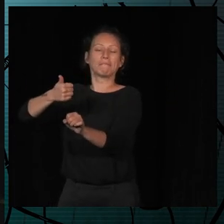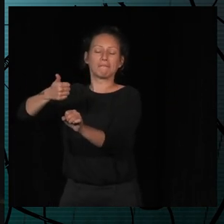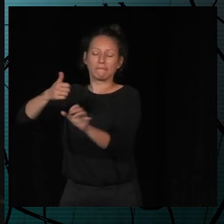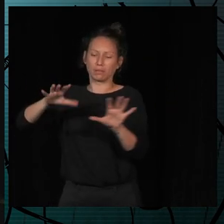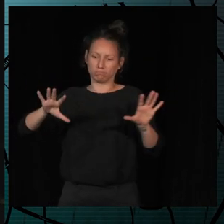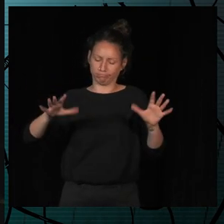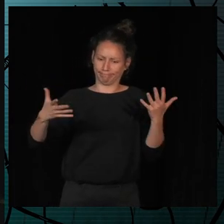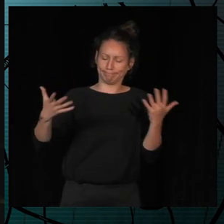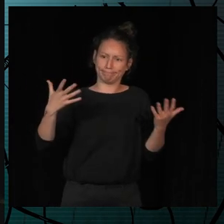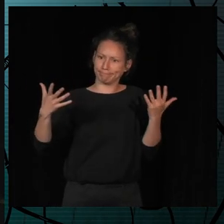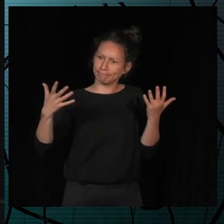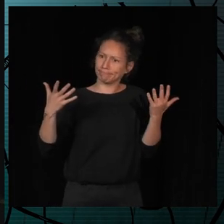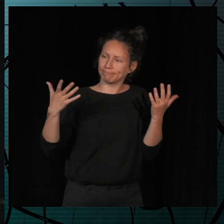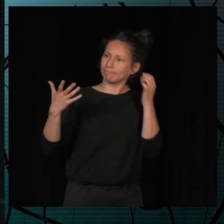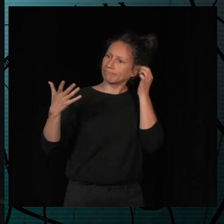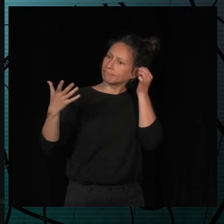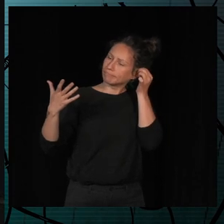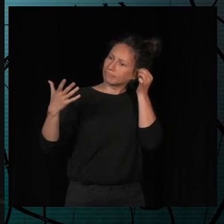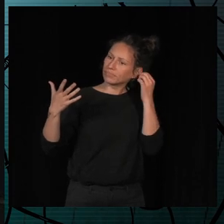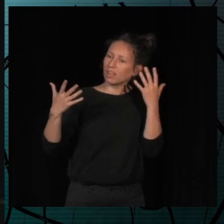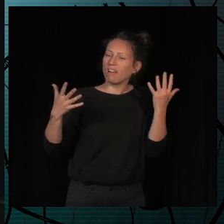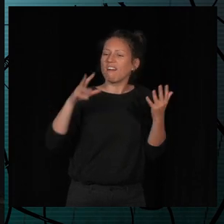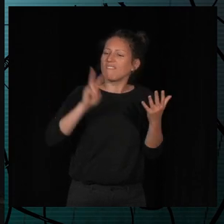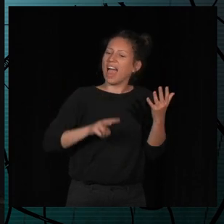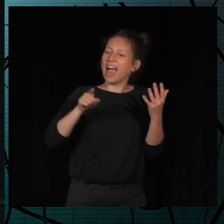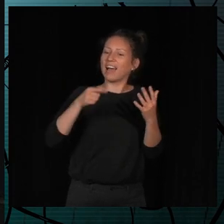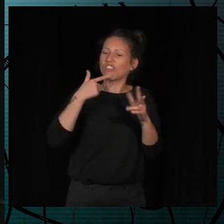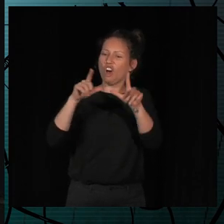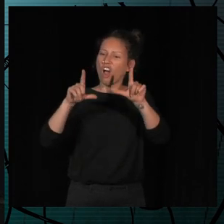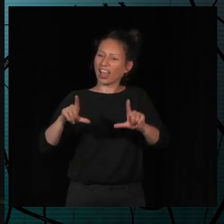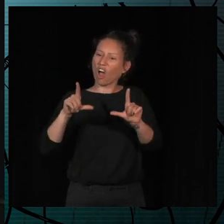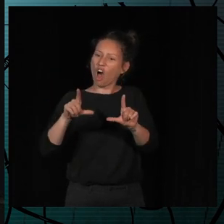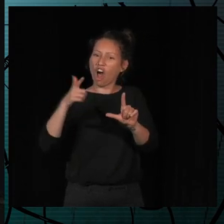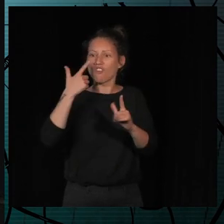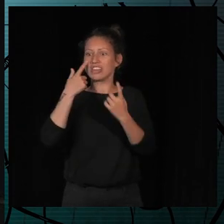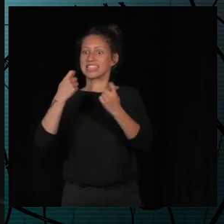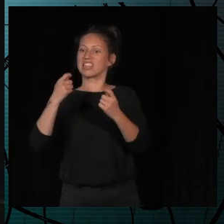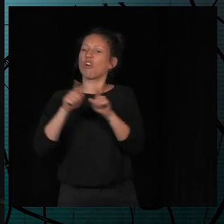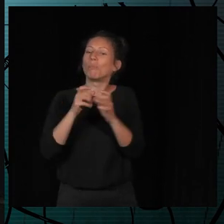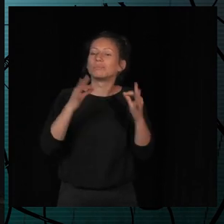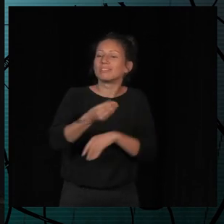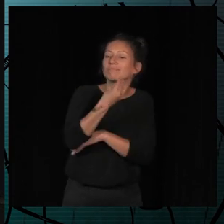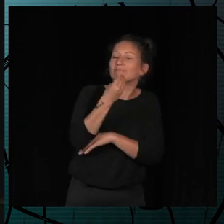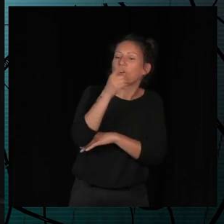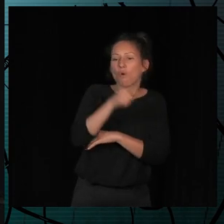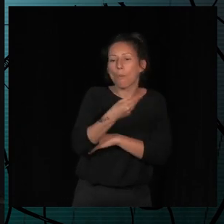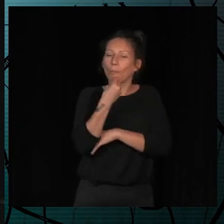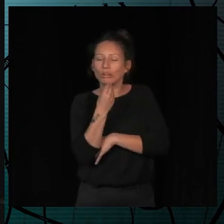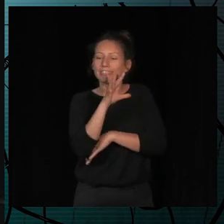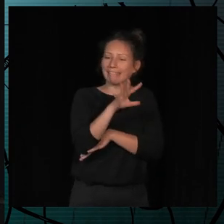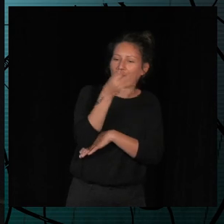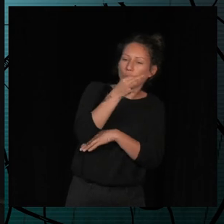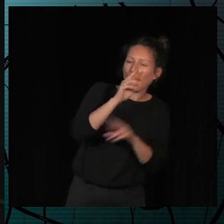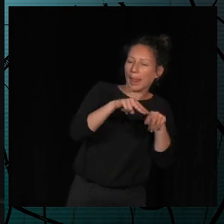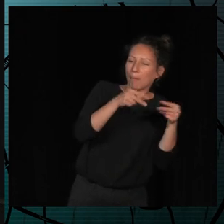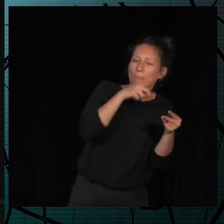s'il y a un petit un petit côté un peu cinq fruits et légumes par jour en la matière qu'est-ce que vous pensez de